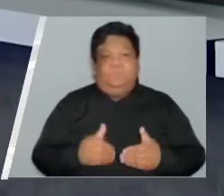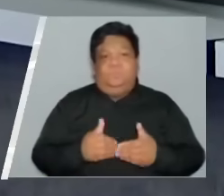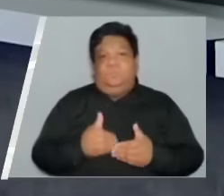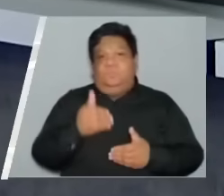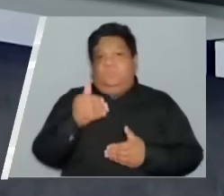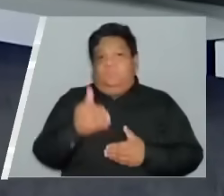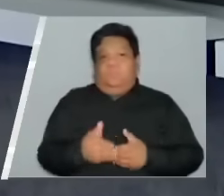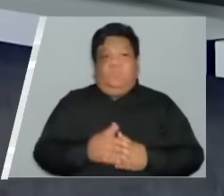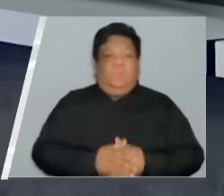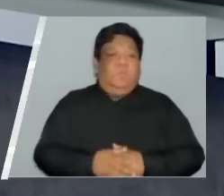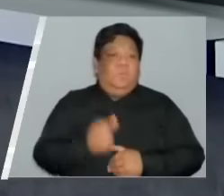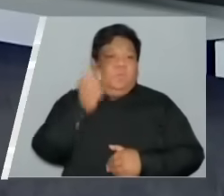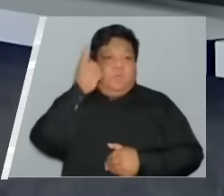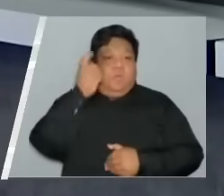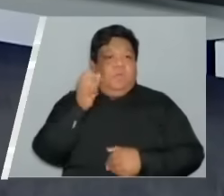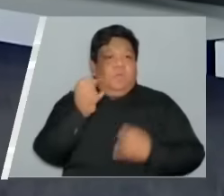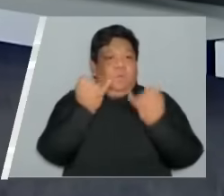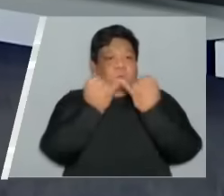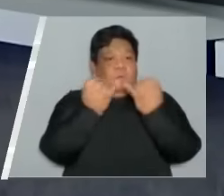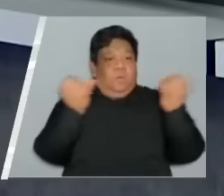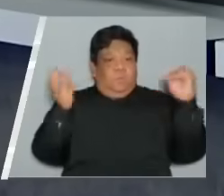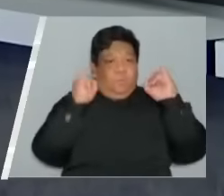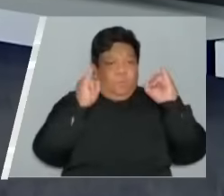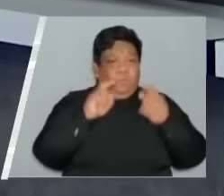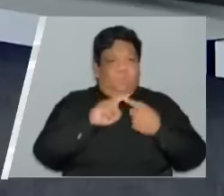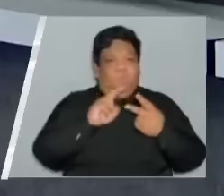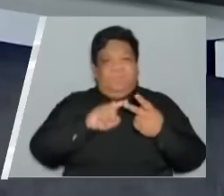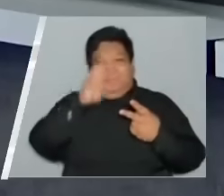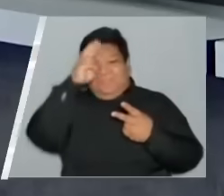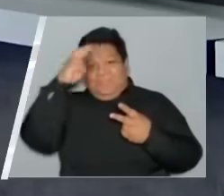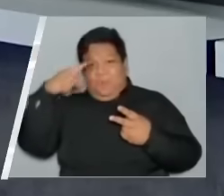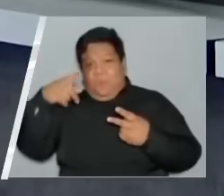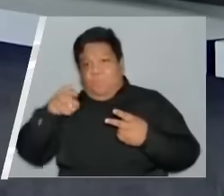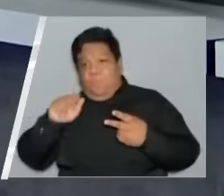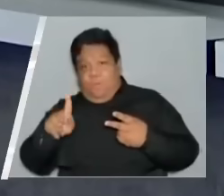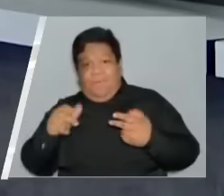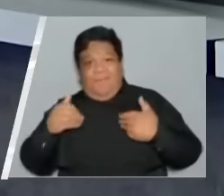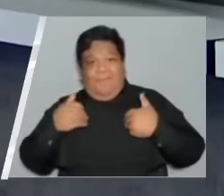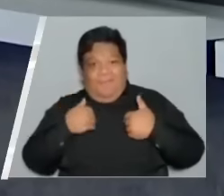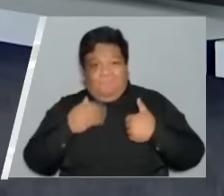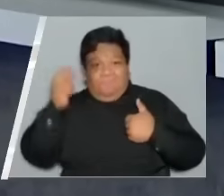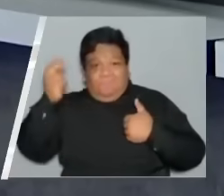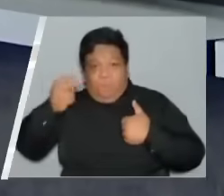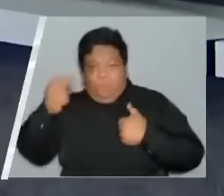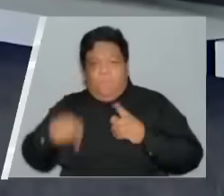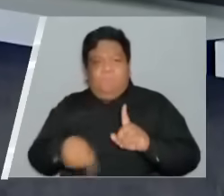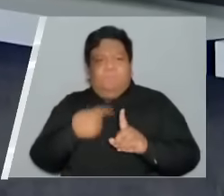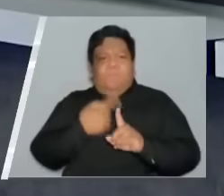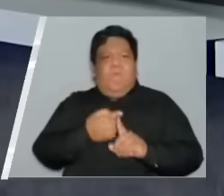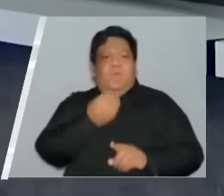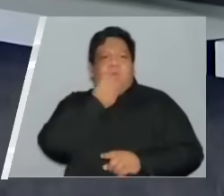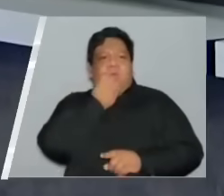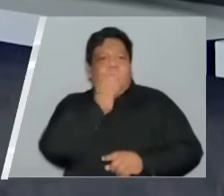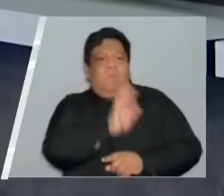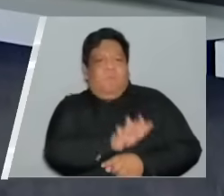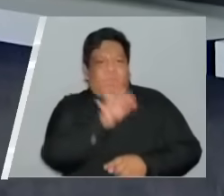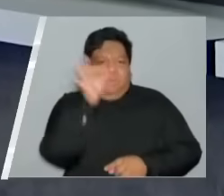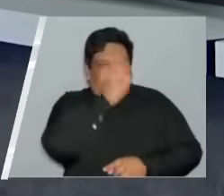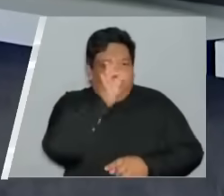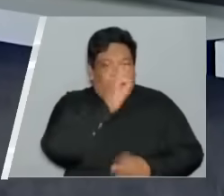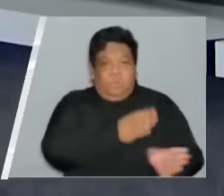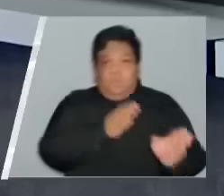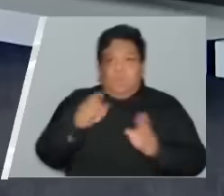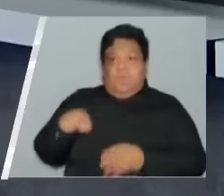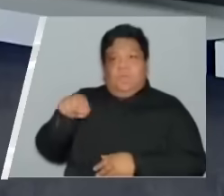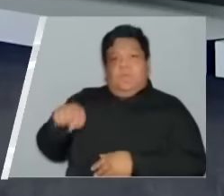sa Intramuros at Rizal Park ngayong Abril, kundi pati ang mga pagkaing tatak Pinoy. At sa Kamaligalbay naman, busog ang mata at isipan sa